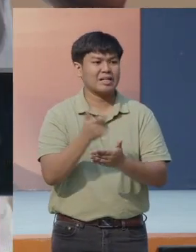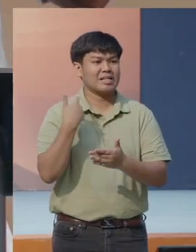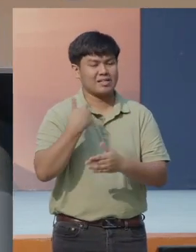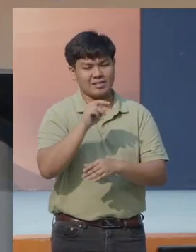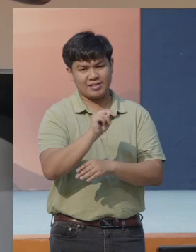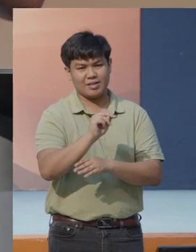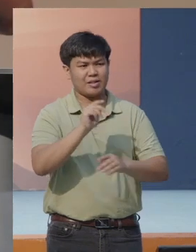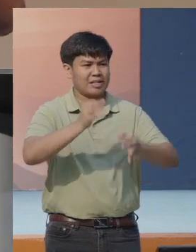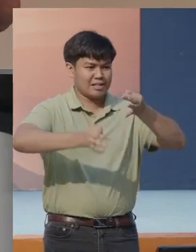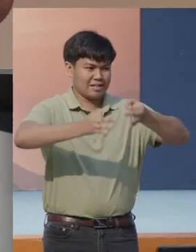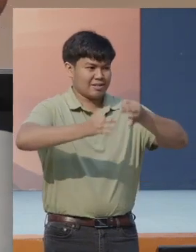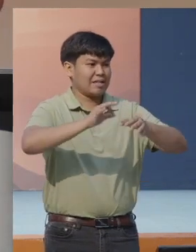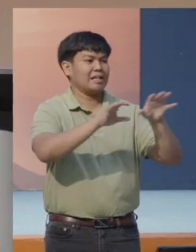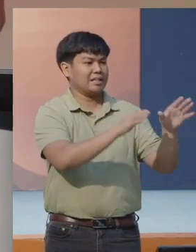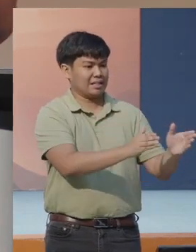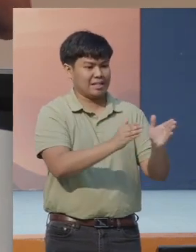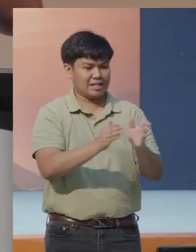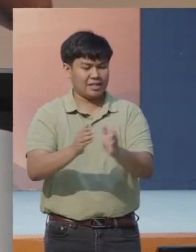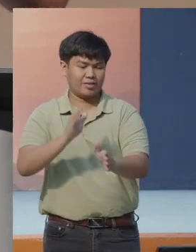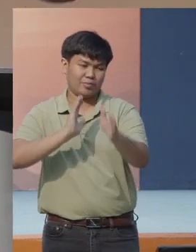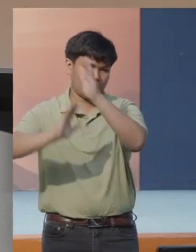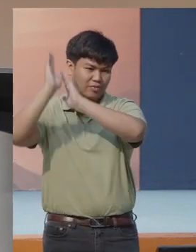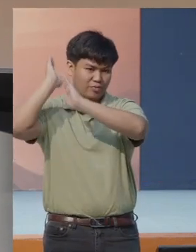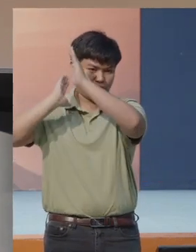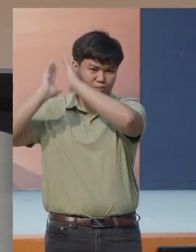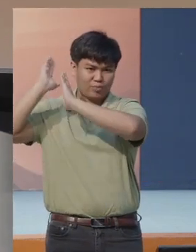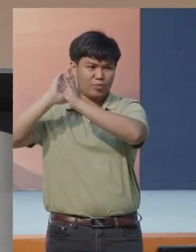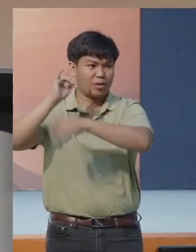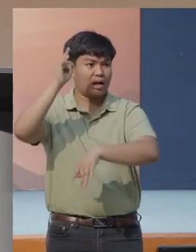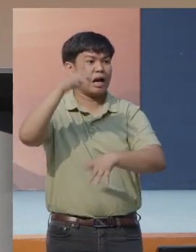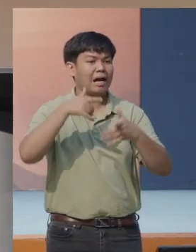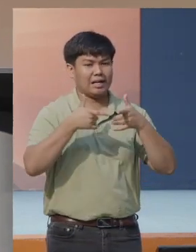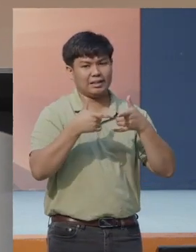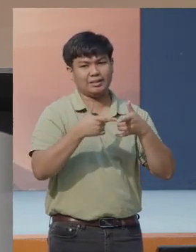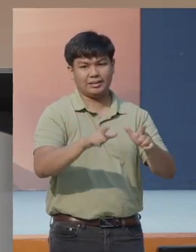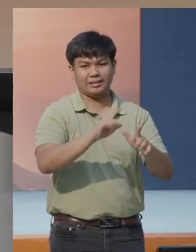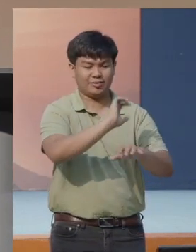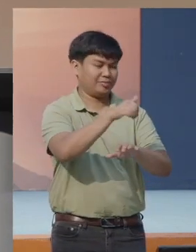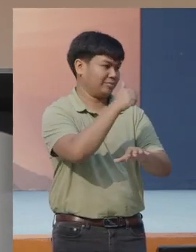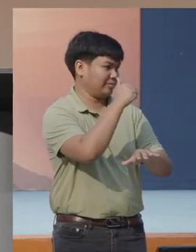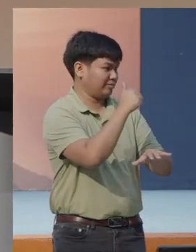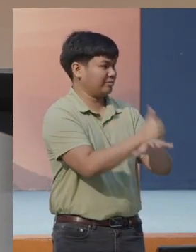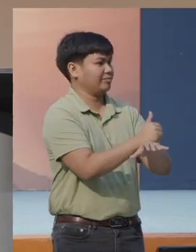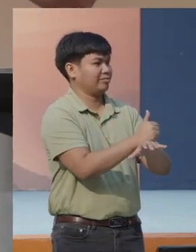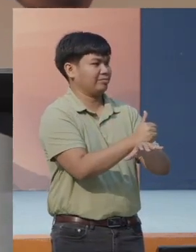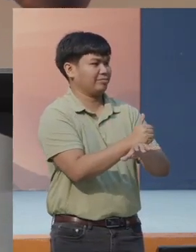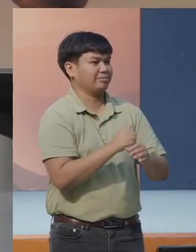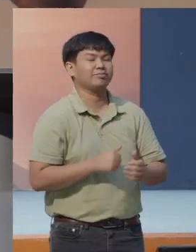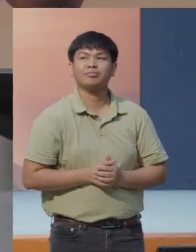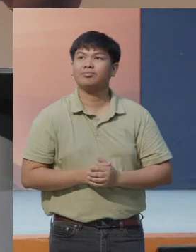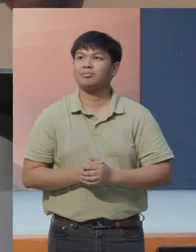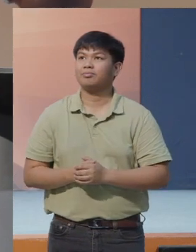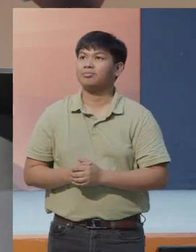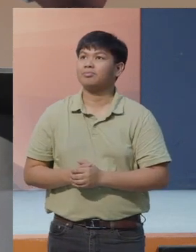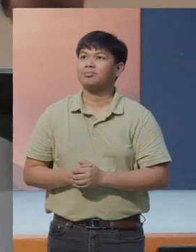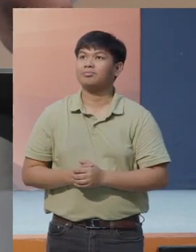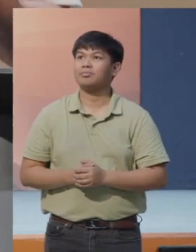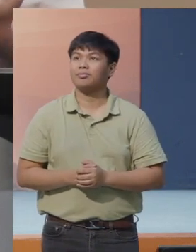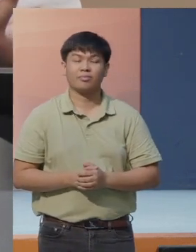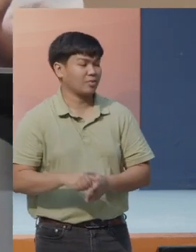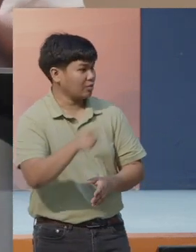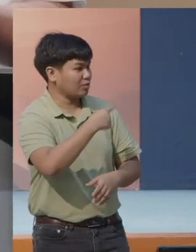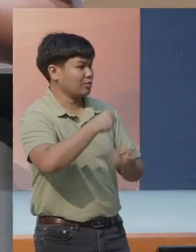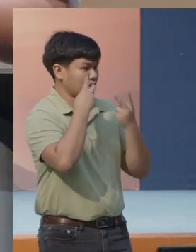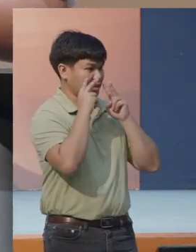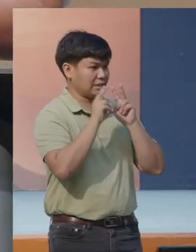yung justice system noon na inalaw ng Panginoon in His sovereignty. No? Kita